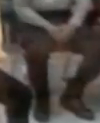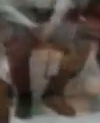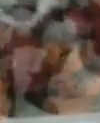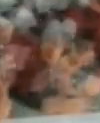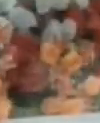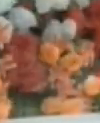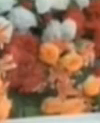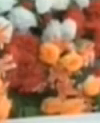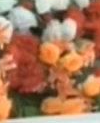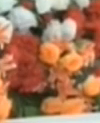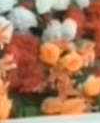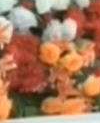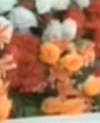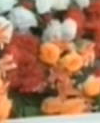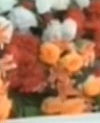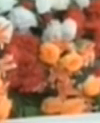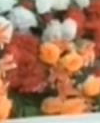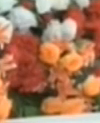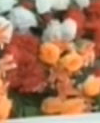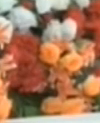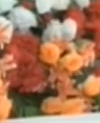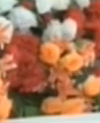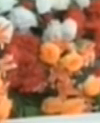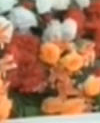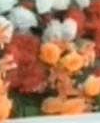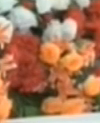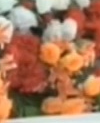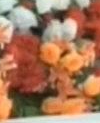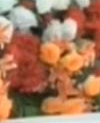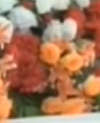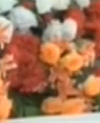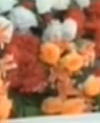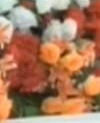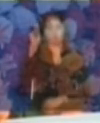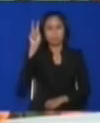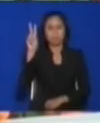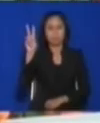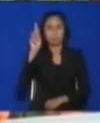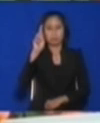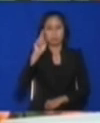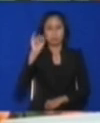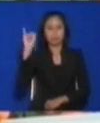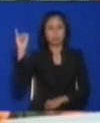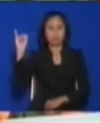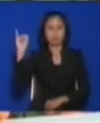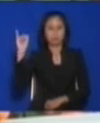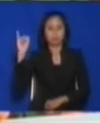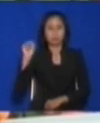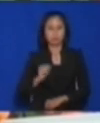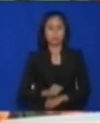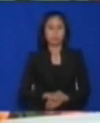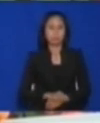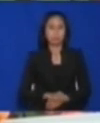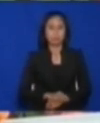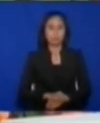Halo selamat malam dan salam sejahtera untuk kita semua hadirin sekalian dan menonton televisi Republik Indonesia malam hari ini dari Bahari inkonvensional